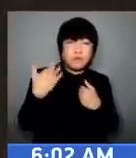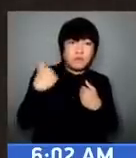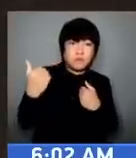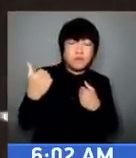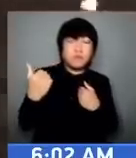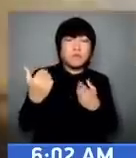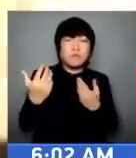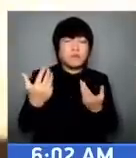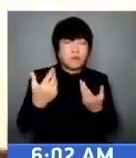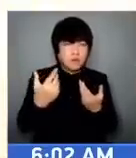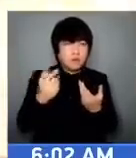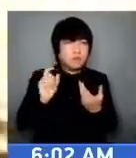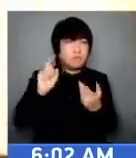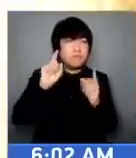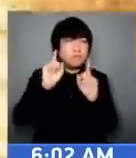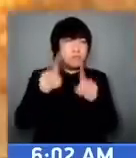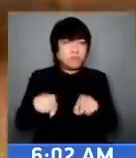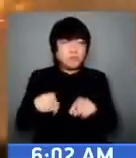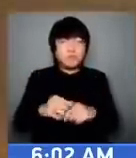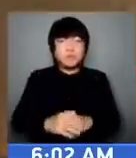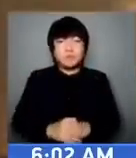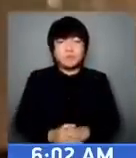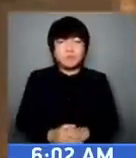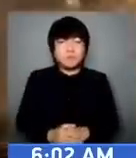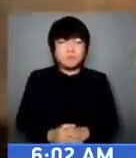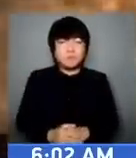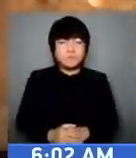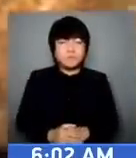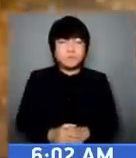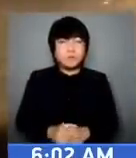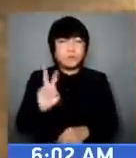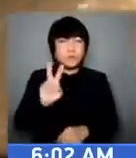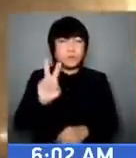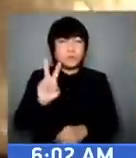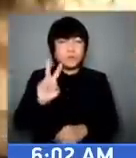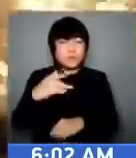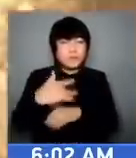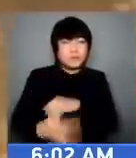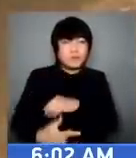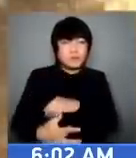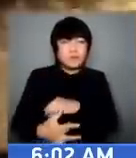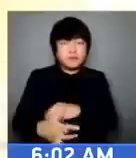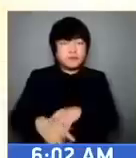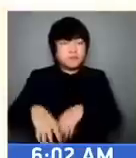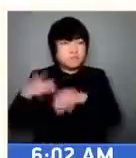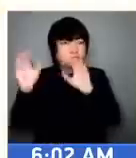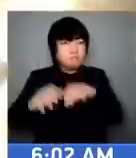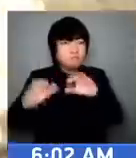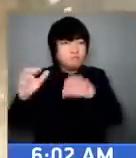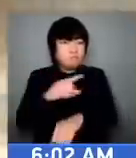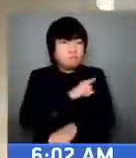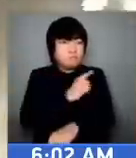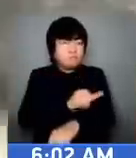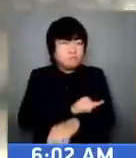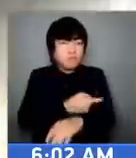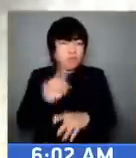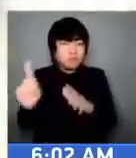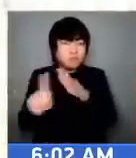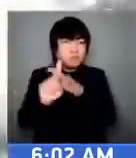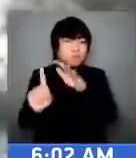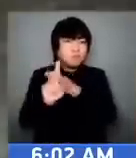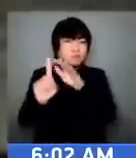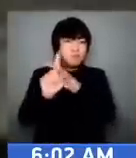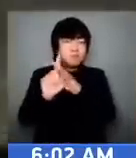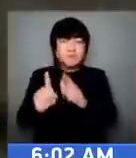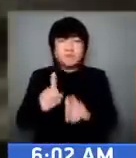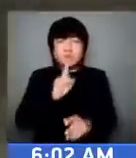pinupuntahan po namin. Pasado alas 2 na madaling araw, muling bumuhos sa malakas pero pabugsubugsong ulan. Pahirapan ang visibility sa JP